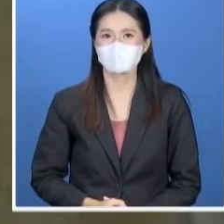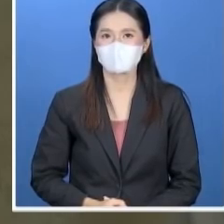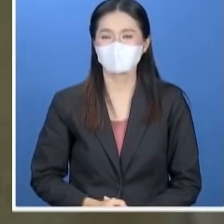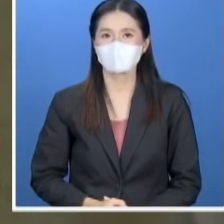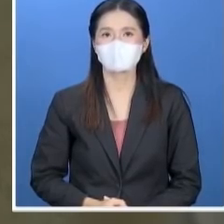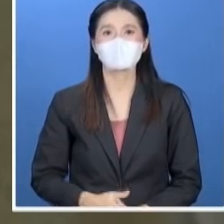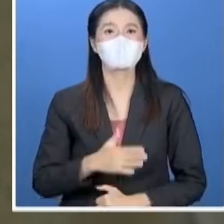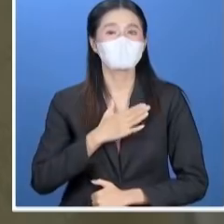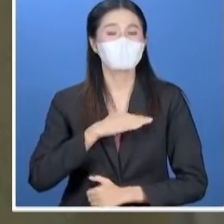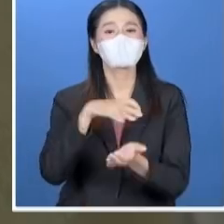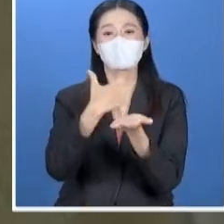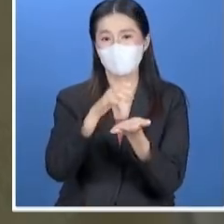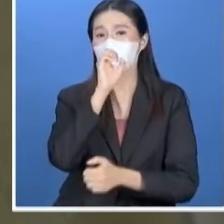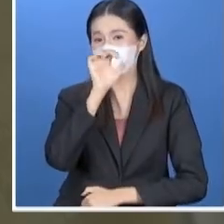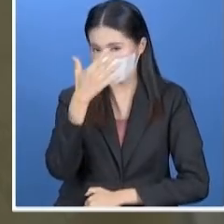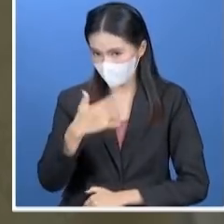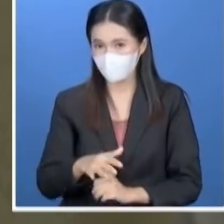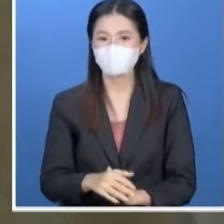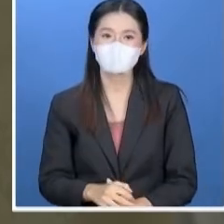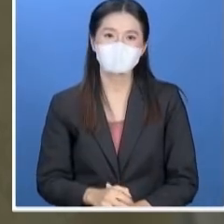ผมนำเรียนเมื่อสักครู่แล้วนะครับว่า